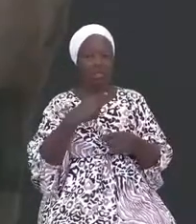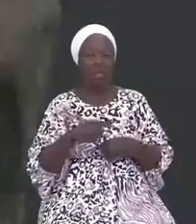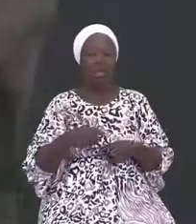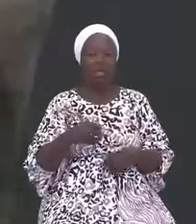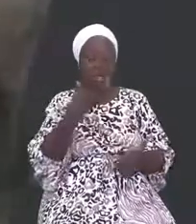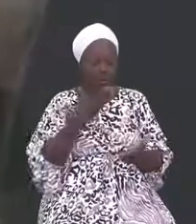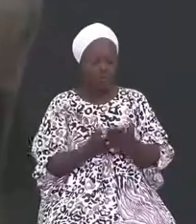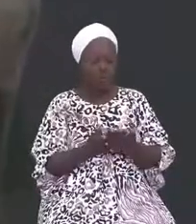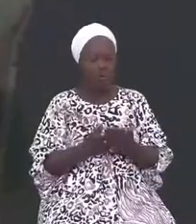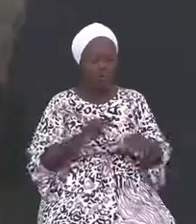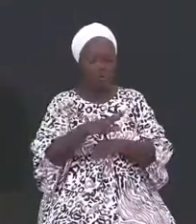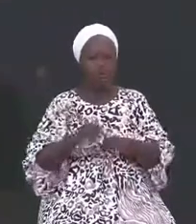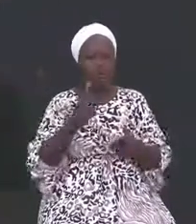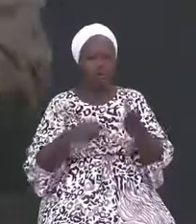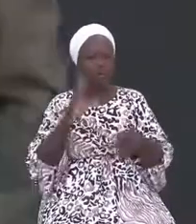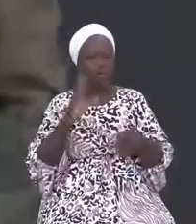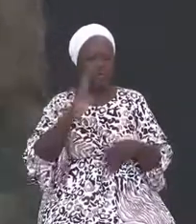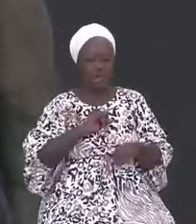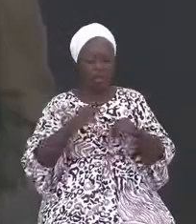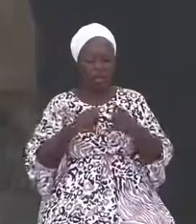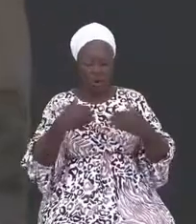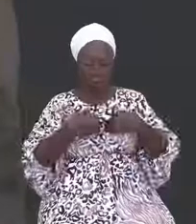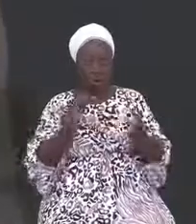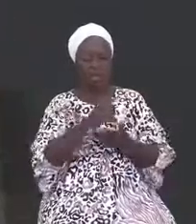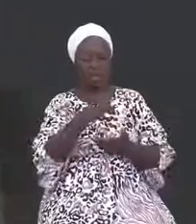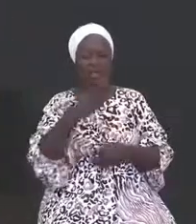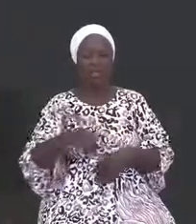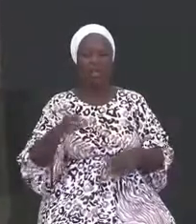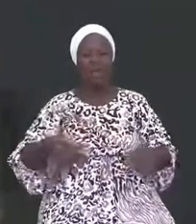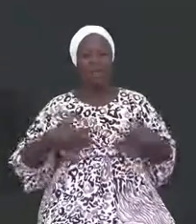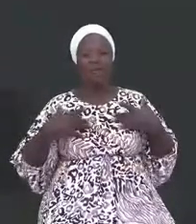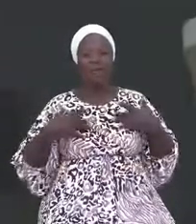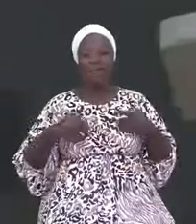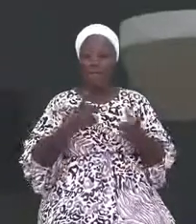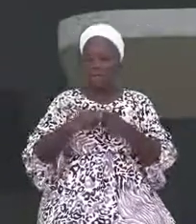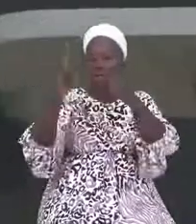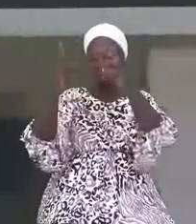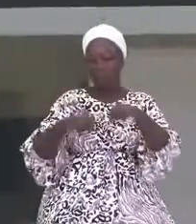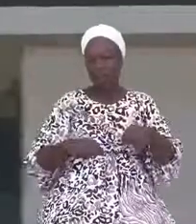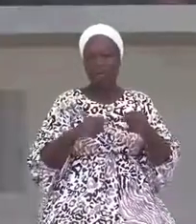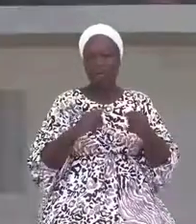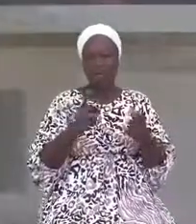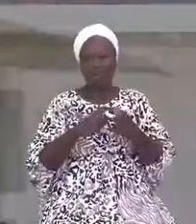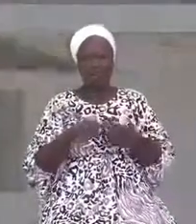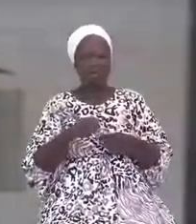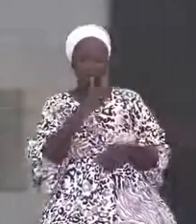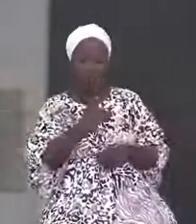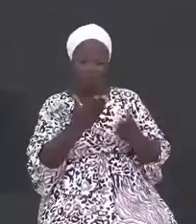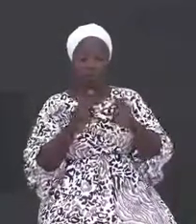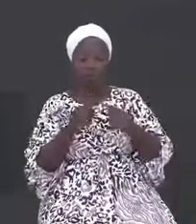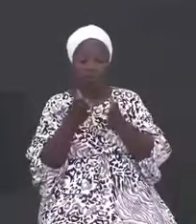de bon pour avoir la vie éternelle? Il est venu, il voulait en réalité faire